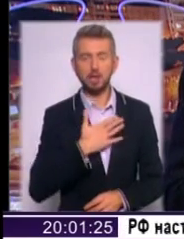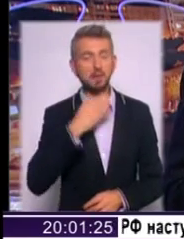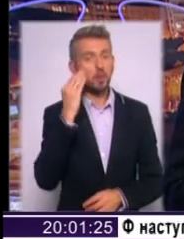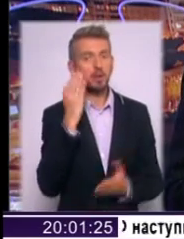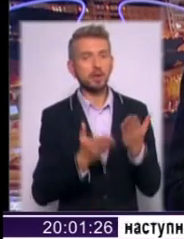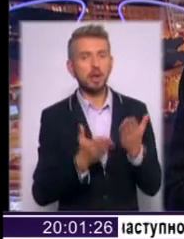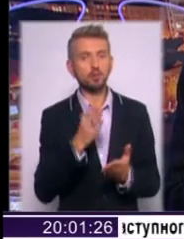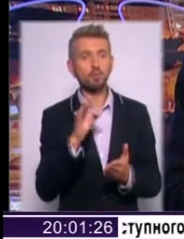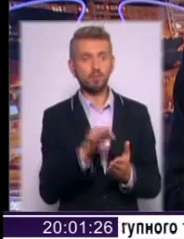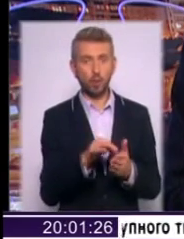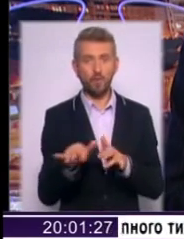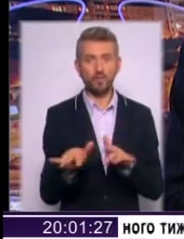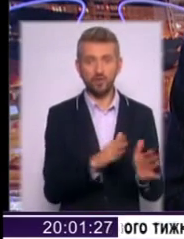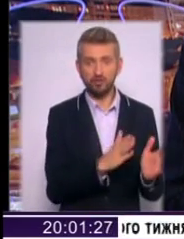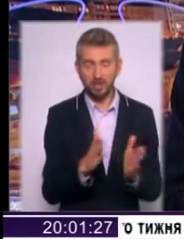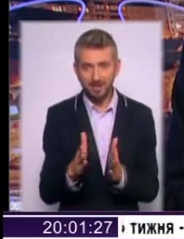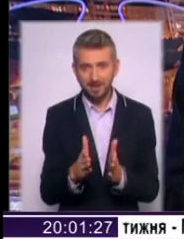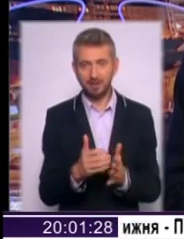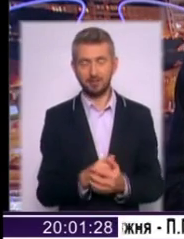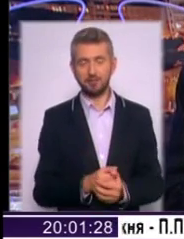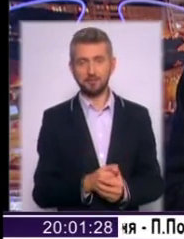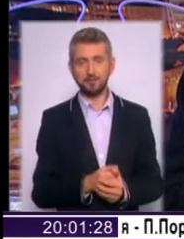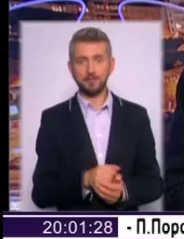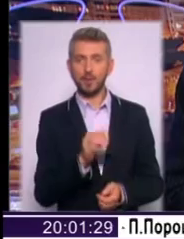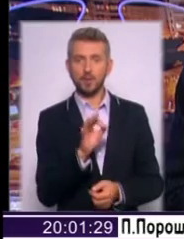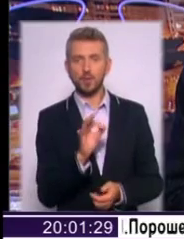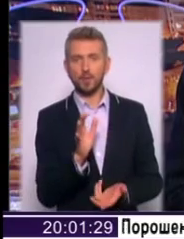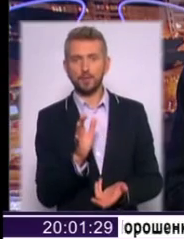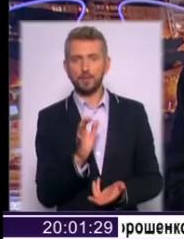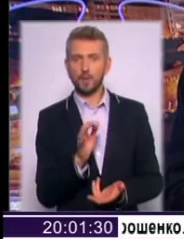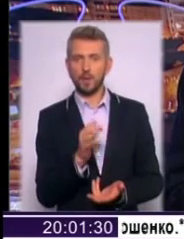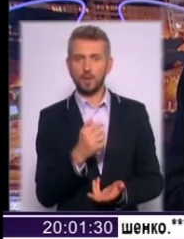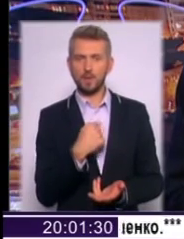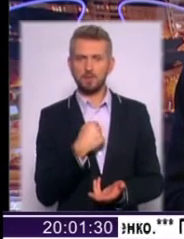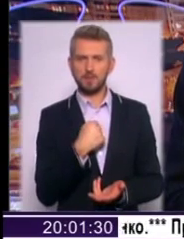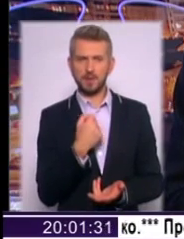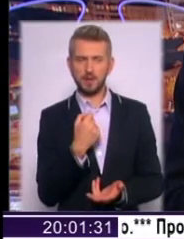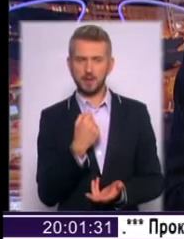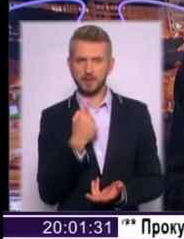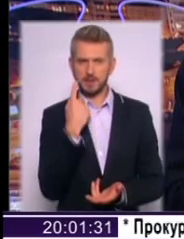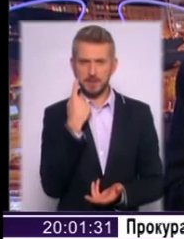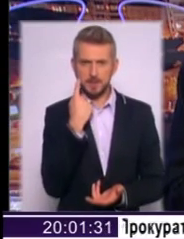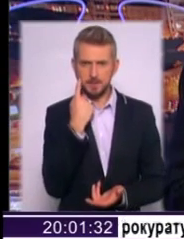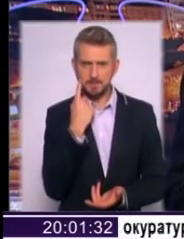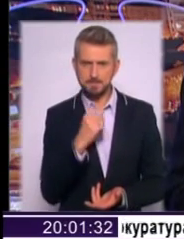якщо про вчинки, особливо про символічні вчинки, то ну, мене, наприклад, трохи дряпнуло, коли